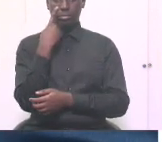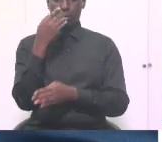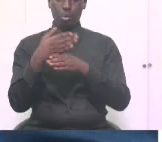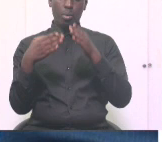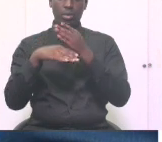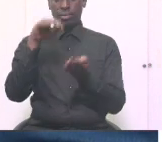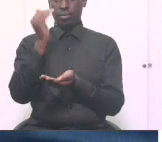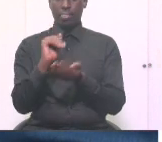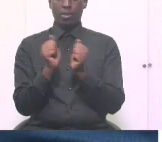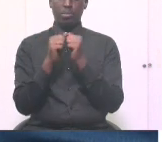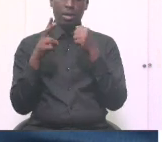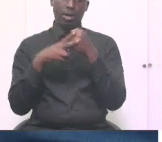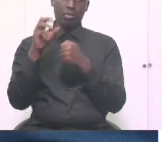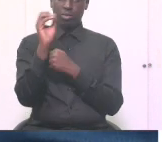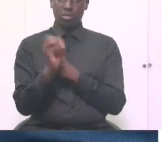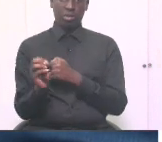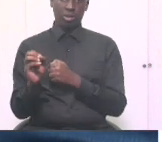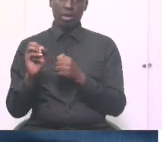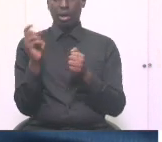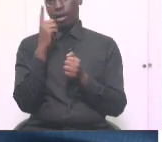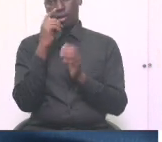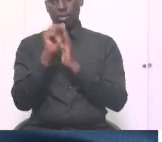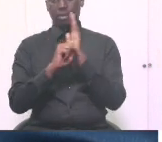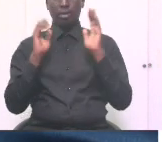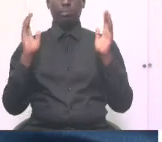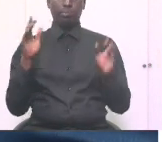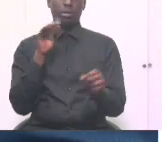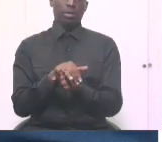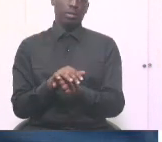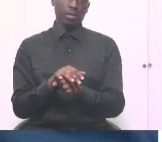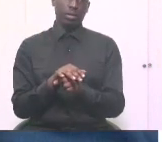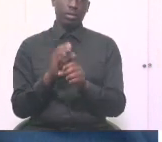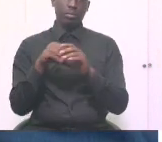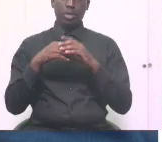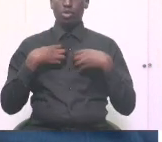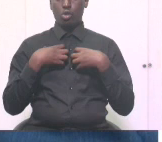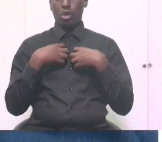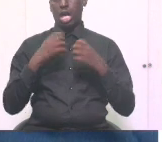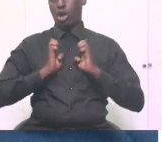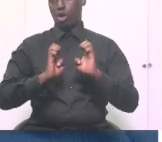bwaragabanutse 17% kandi ni sekita nini cyane muri ekonomi